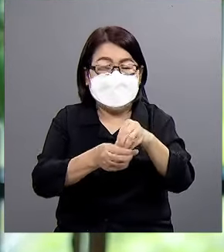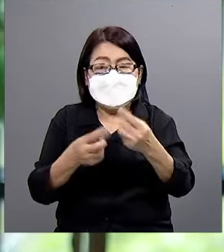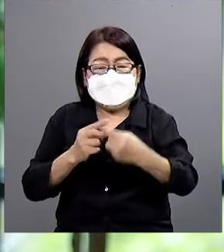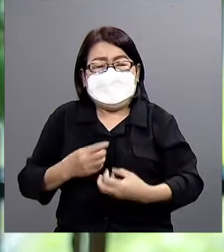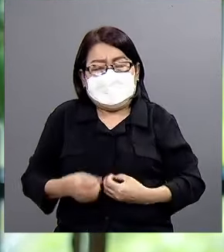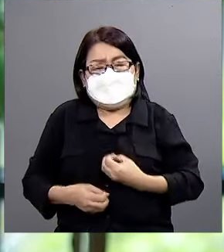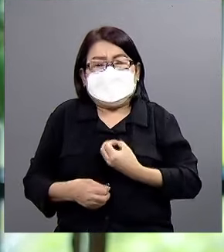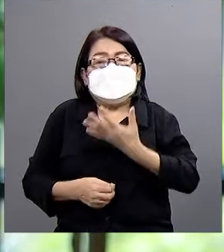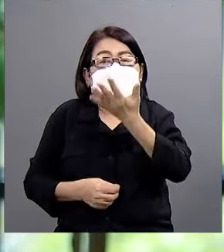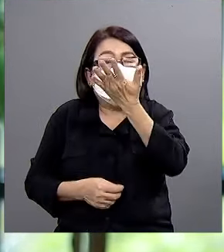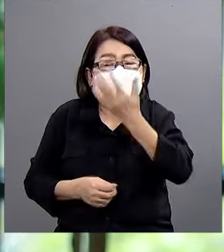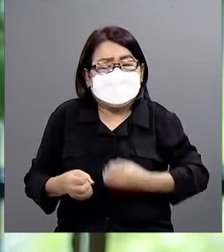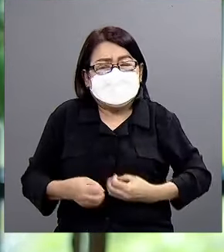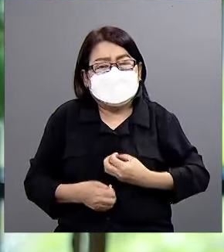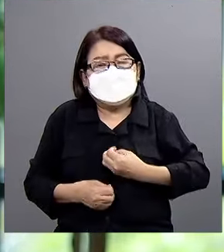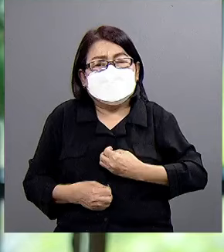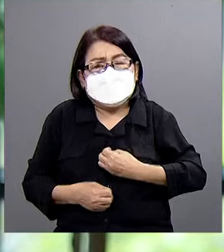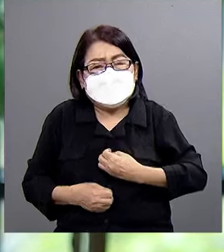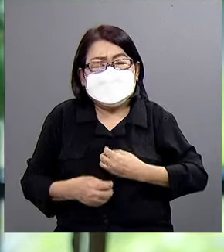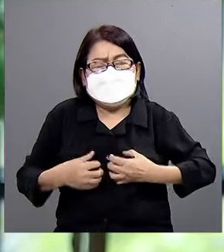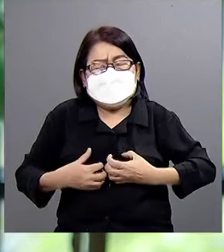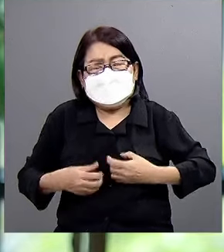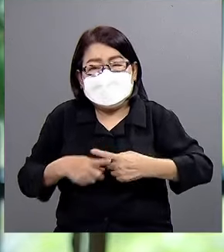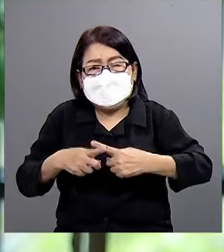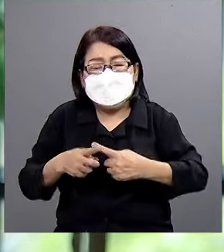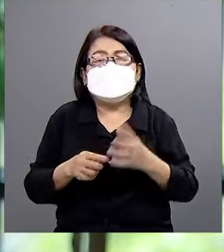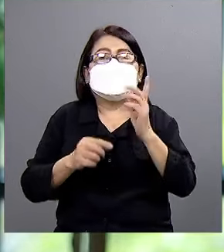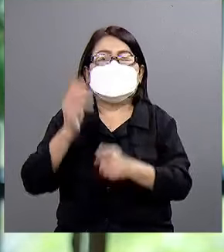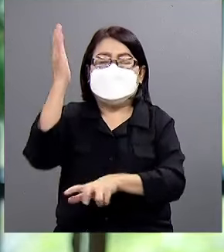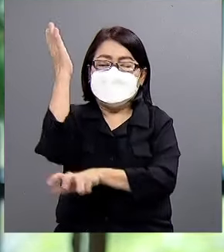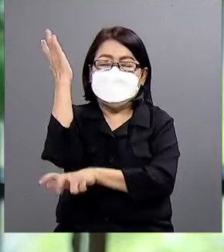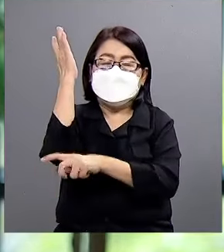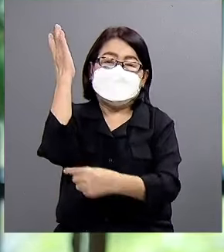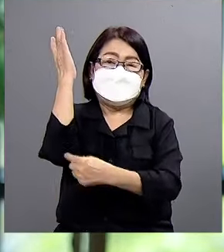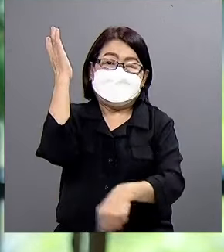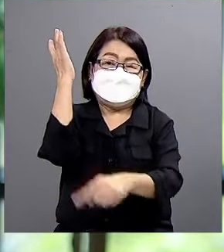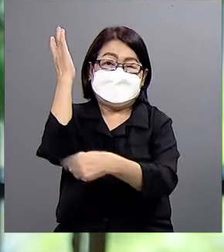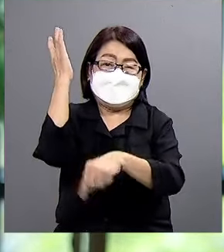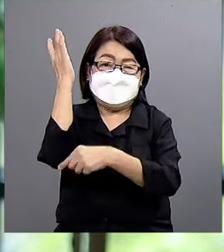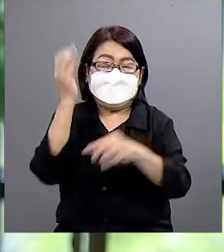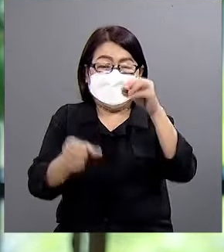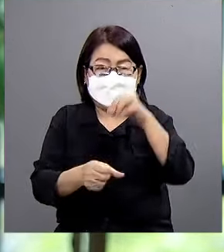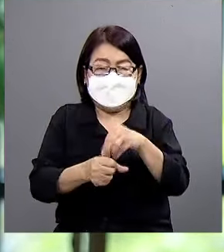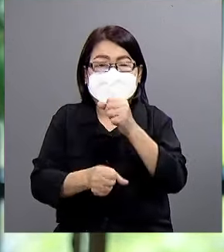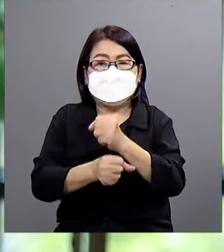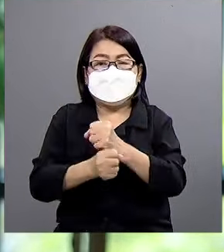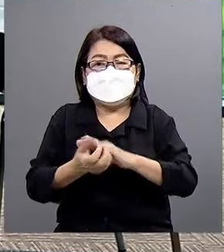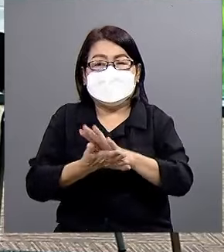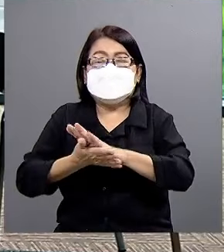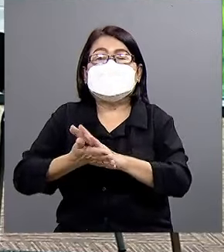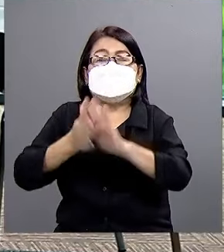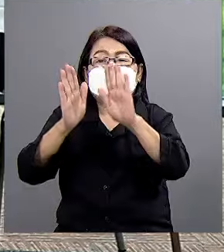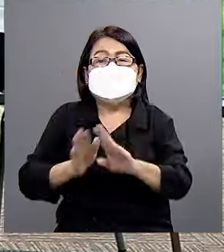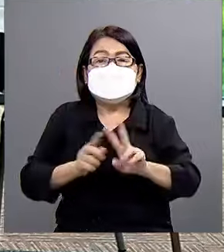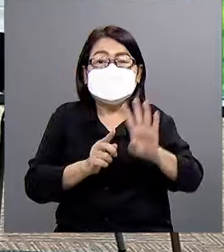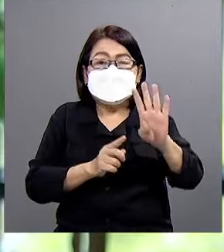ช้สมุนไพรที่เป็นหัวลดร้อนเยอะเราเรียกว่าโกรดนั่นเองครับเพราะนั้นก็จะมียาหอมอีกชนิดนึงเป็นยาหอมชนิดที่4เราเรียกว่ายาหอมนวโกรดคำว่าน